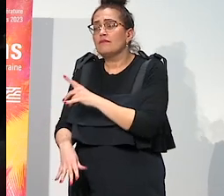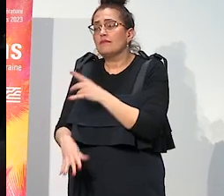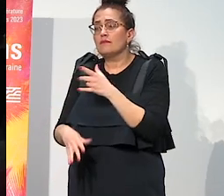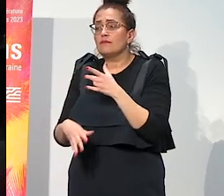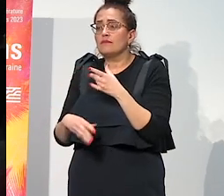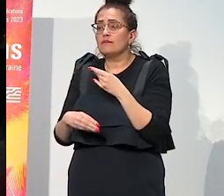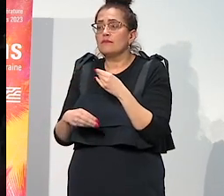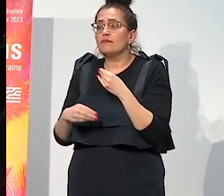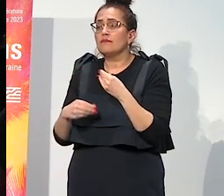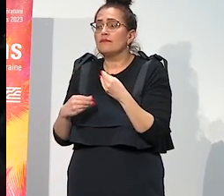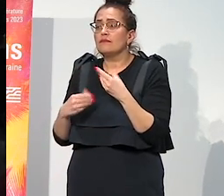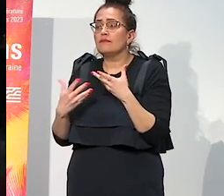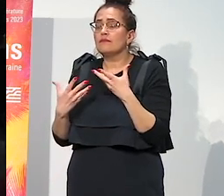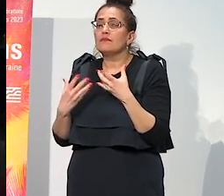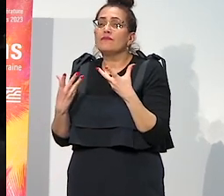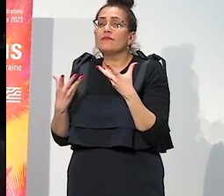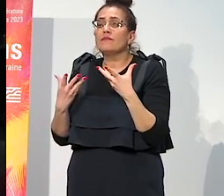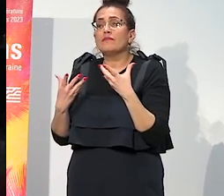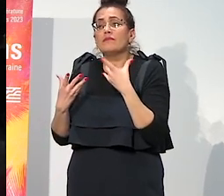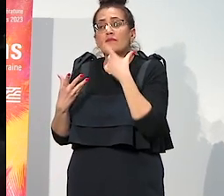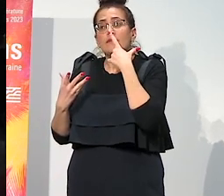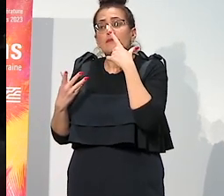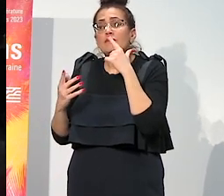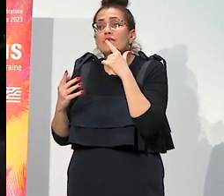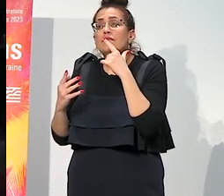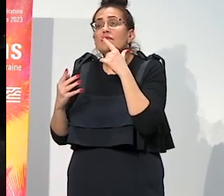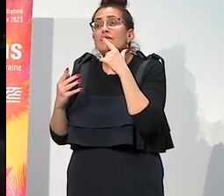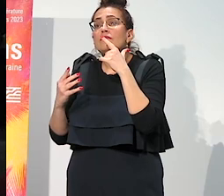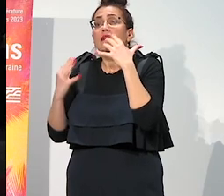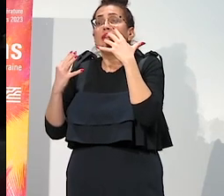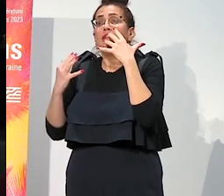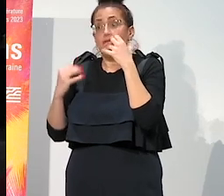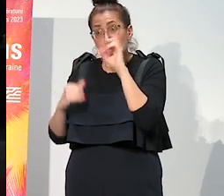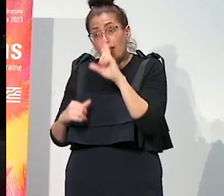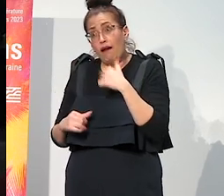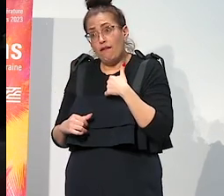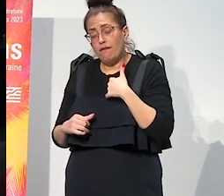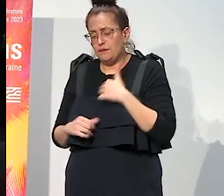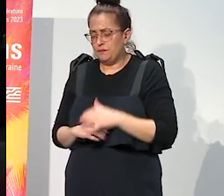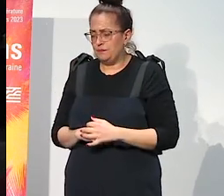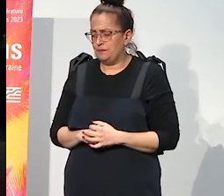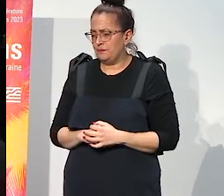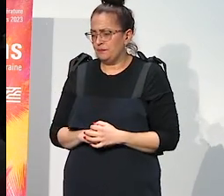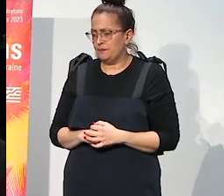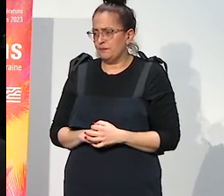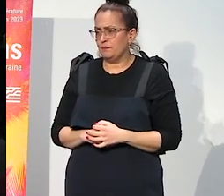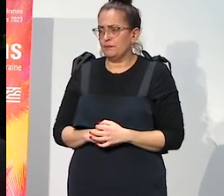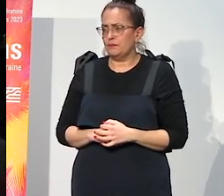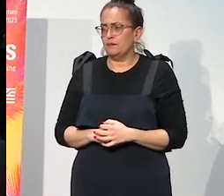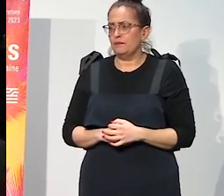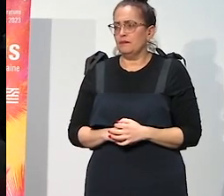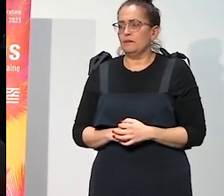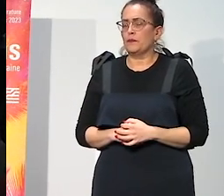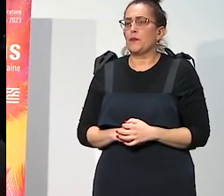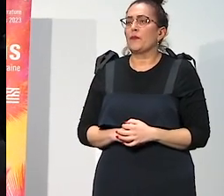enfin presque des larmes aux yeux, ce qui est rare enfin, quand je lis. Mais je me suis interrogée